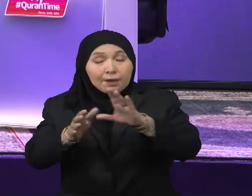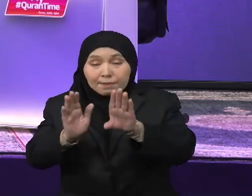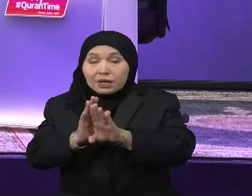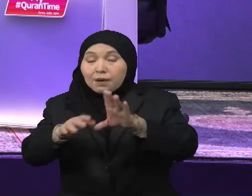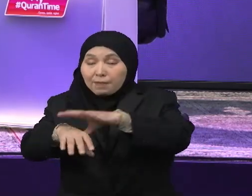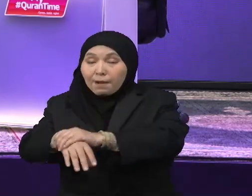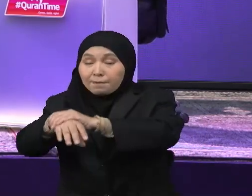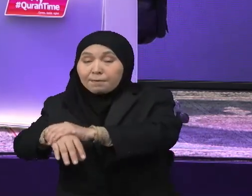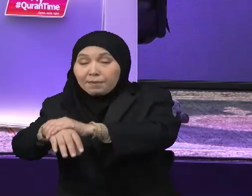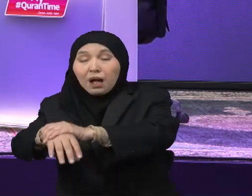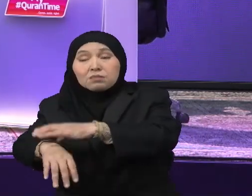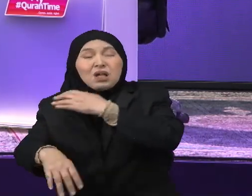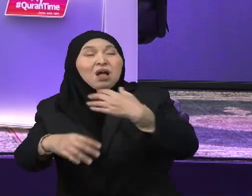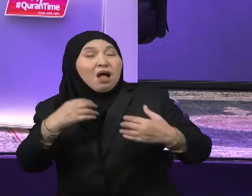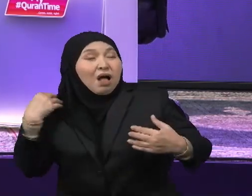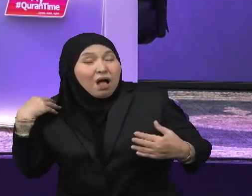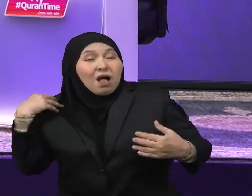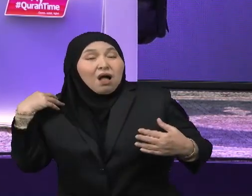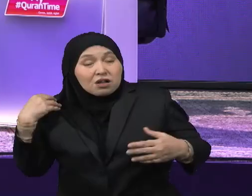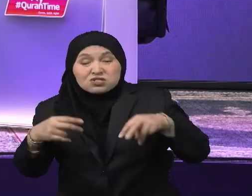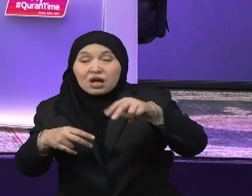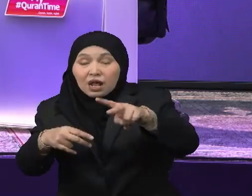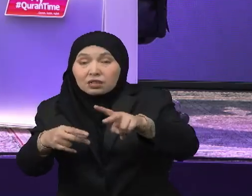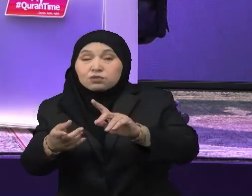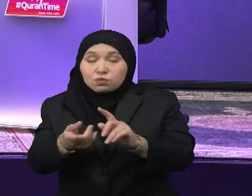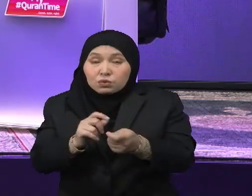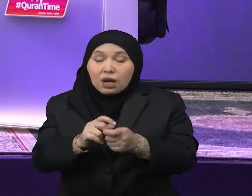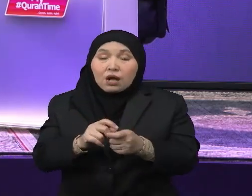kemudian makan Jalan beberapa sejajar